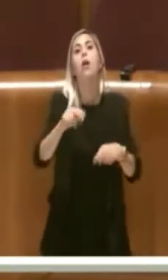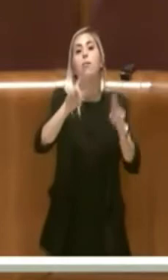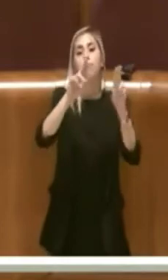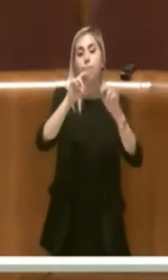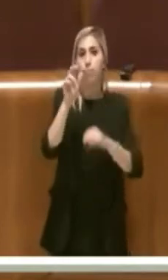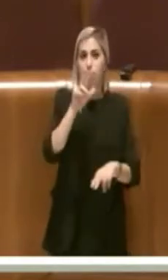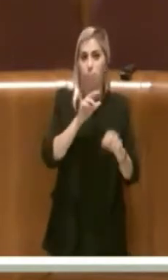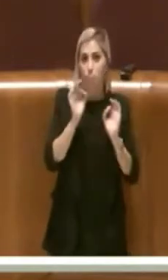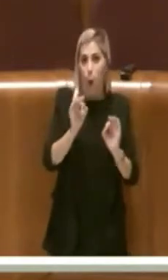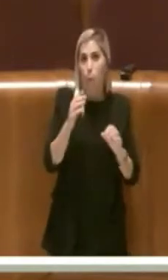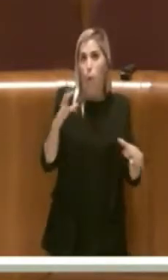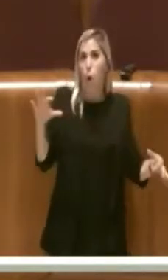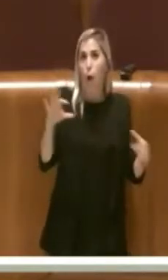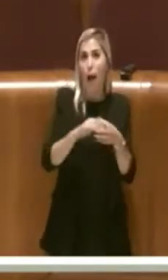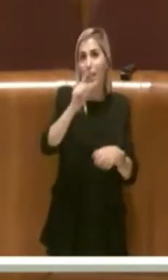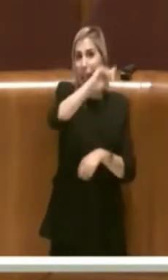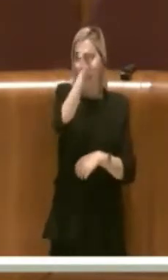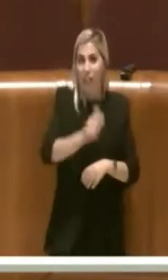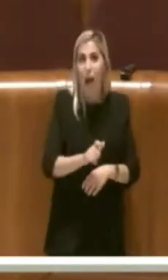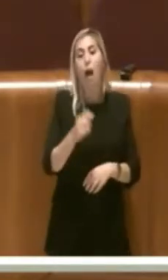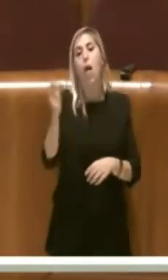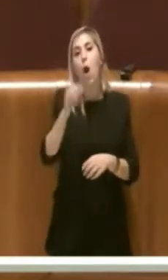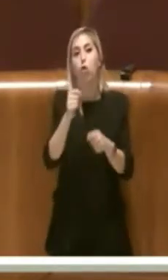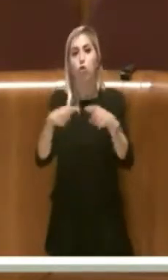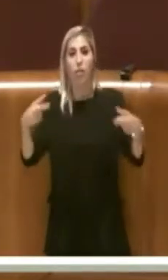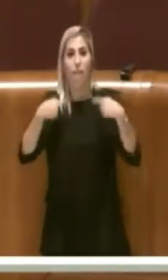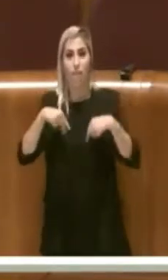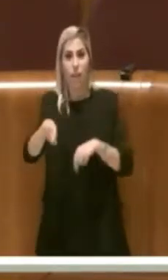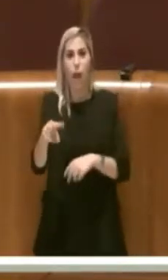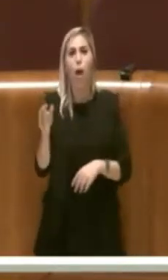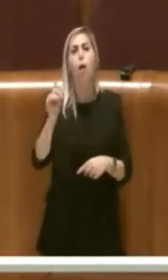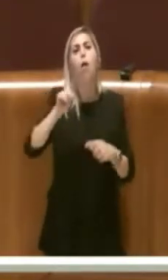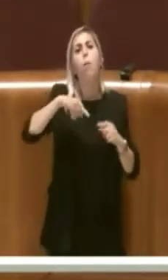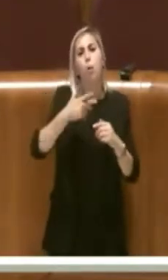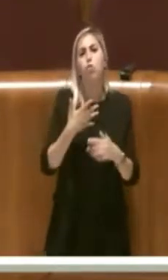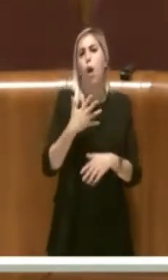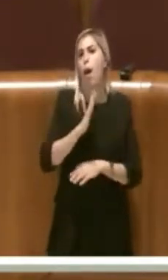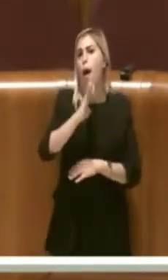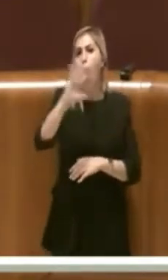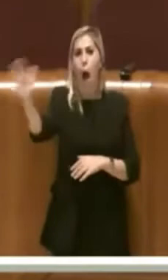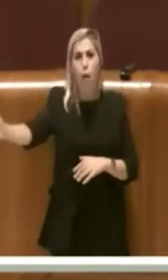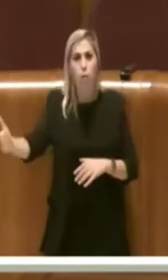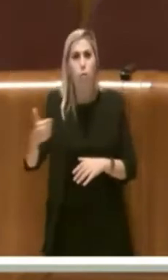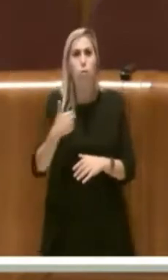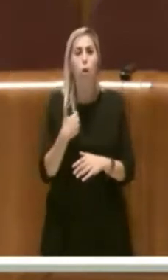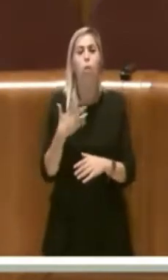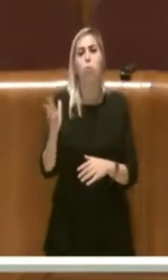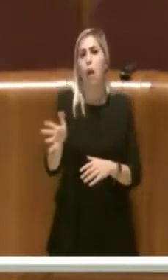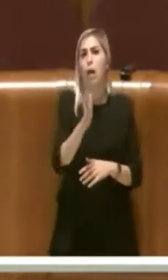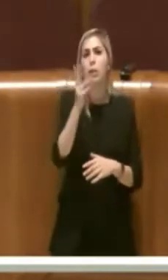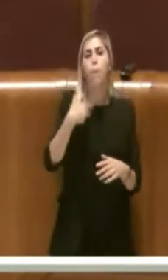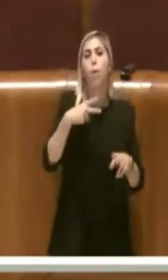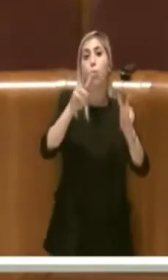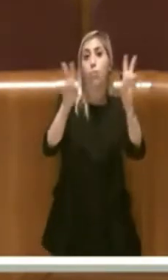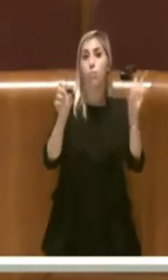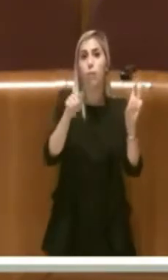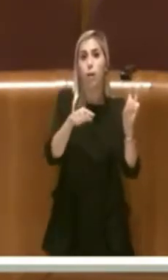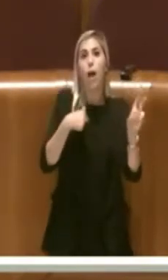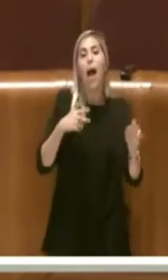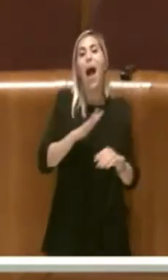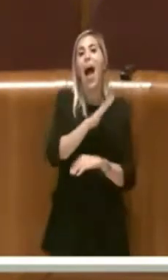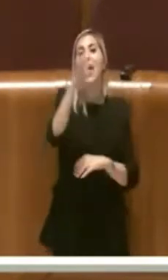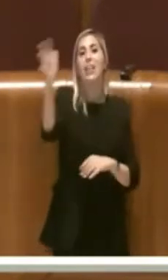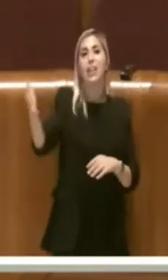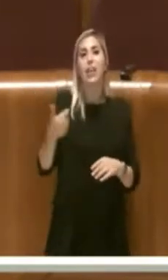stato. E poi chiaramente le alternative, anche per dirne tra le altre, per citarne qualcuna,